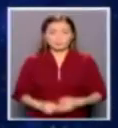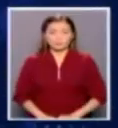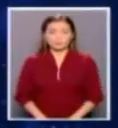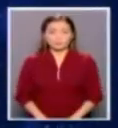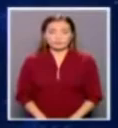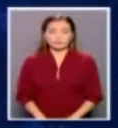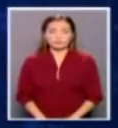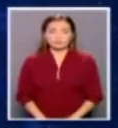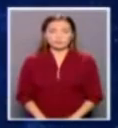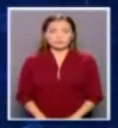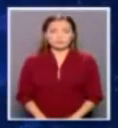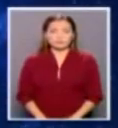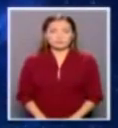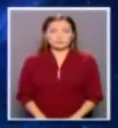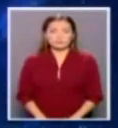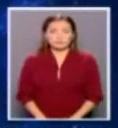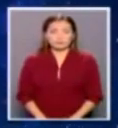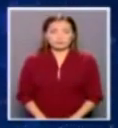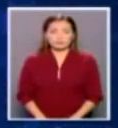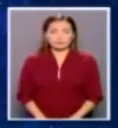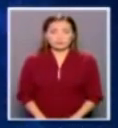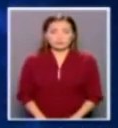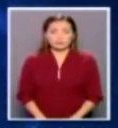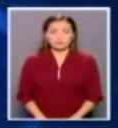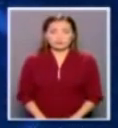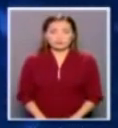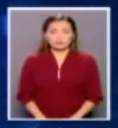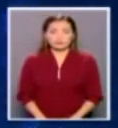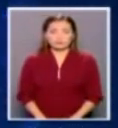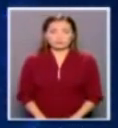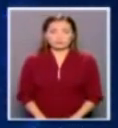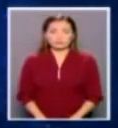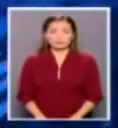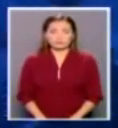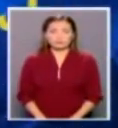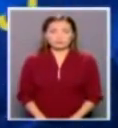Нурислам Гумар, Лекхабол Гумаров, Айым Гульхаруна, телеканал Атырау.